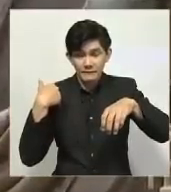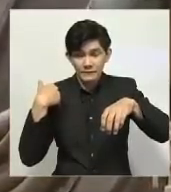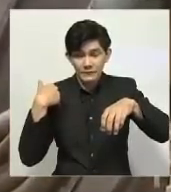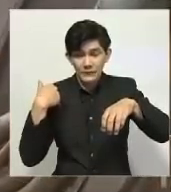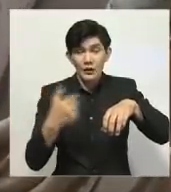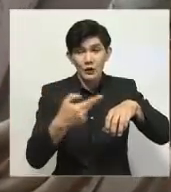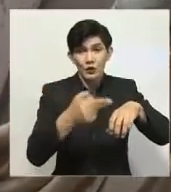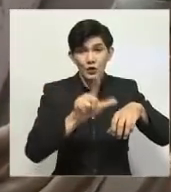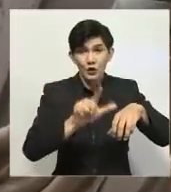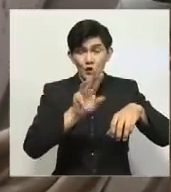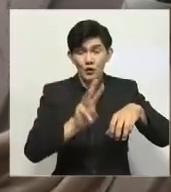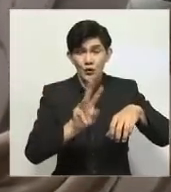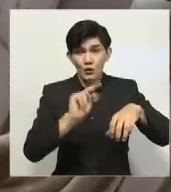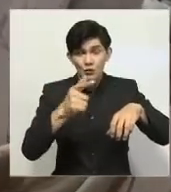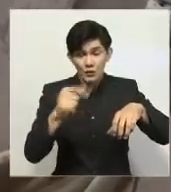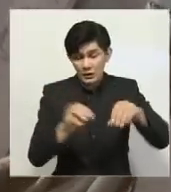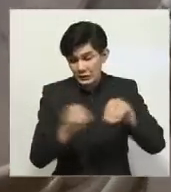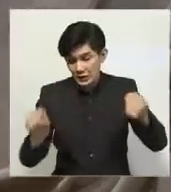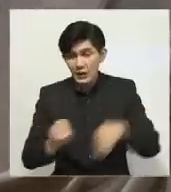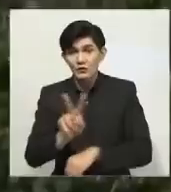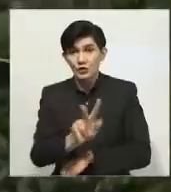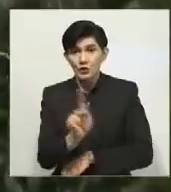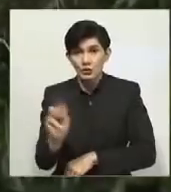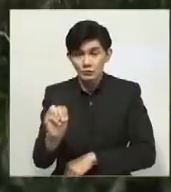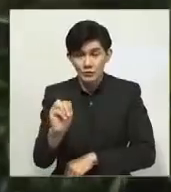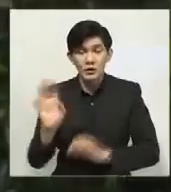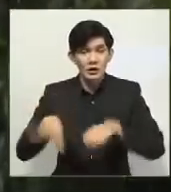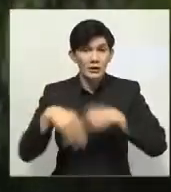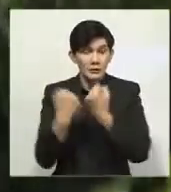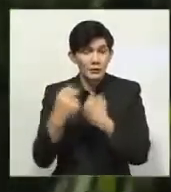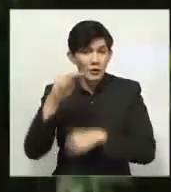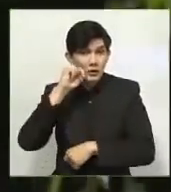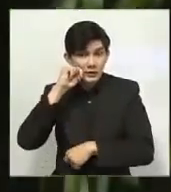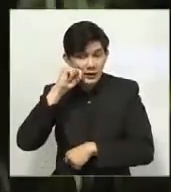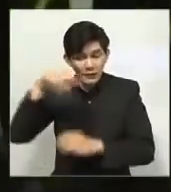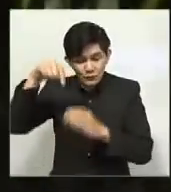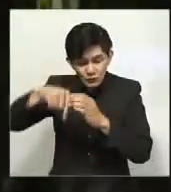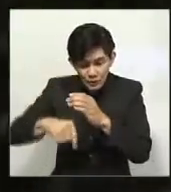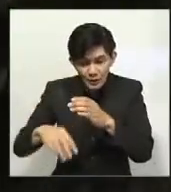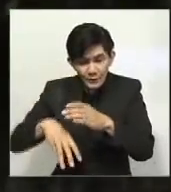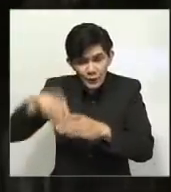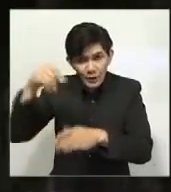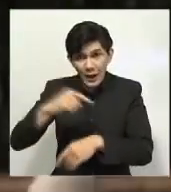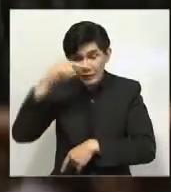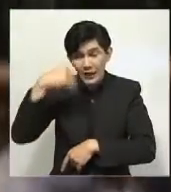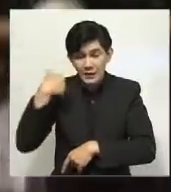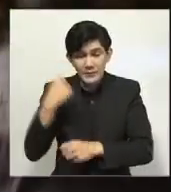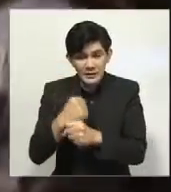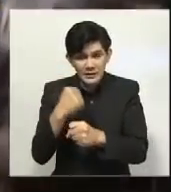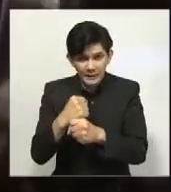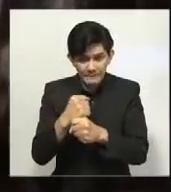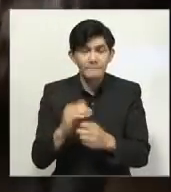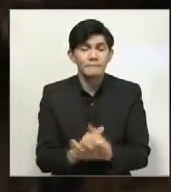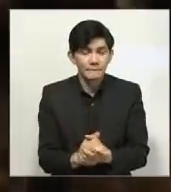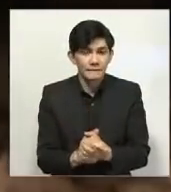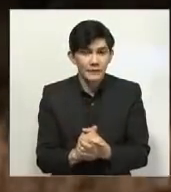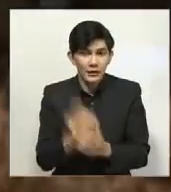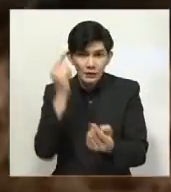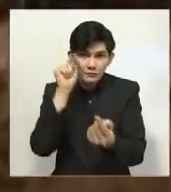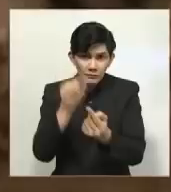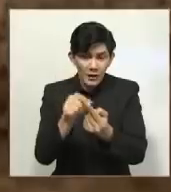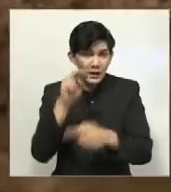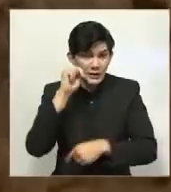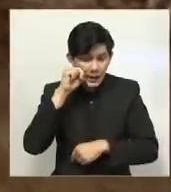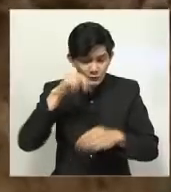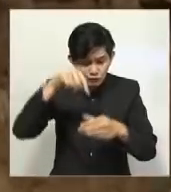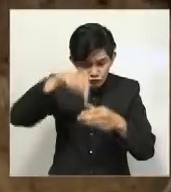ปากถ้ำหลวงขุนน้ำนางนอนประมาณ2กิโลเมตรสมาคมน้ำบาดาลแห่งประเทศไทยได้ดำเนินการติดตั้งอุปกรณ์ขุดเจาะน้ำบาดาลโดยตั้งเป้าจะเจ